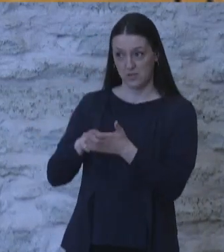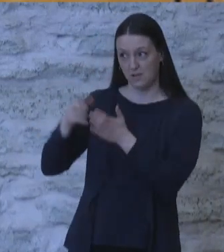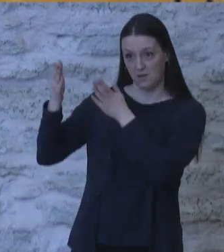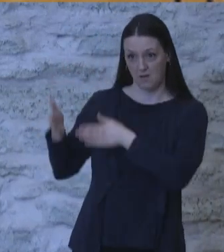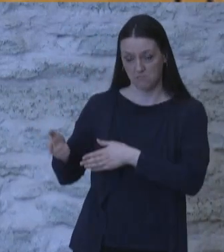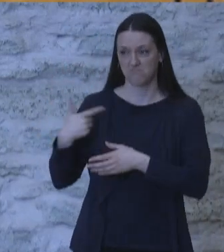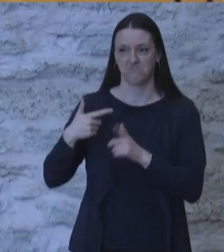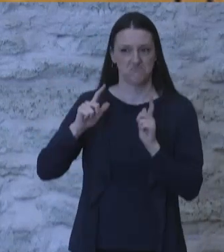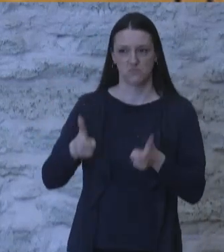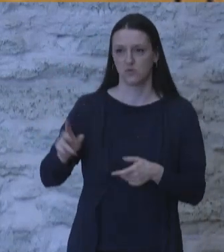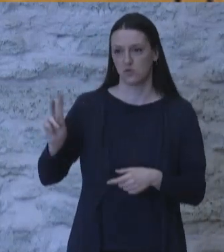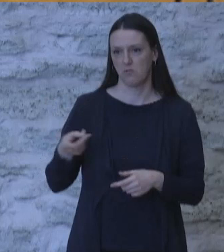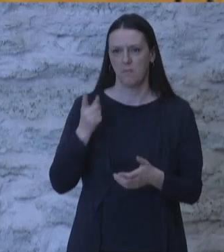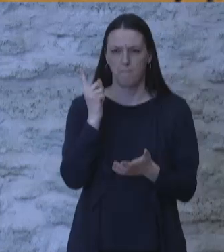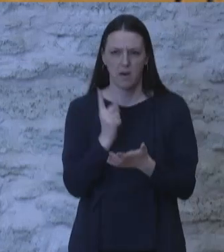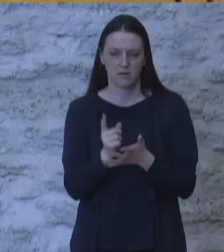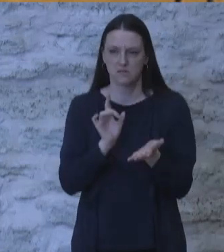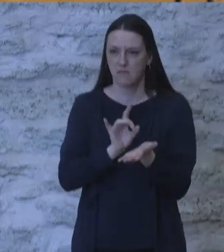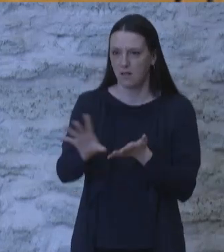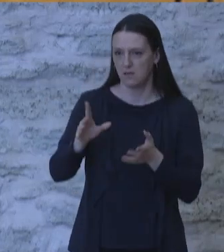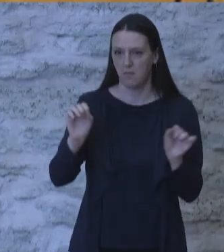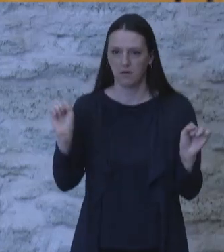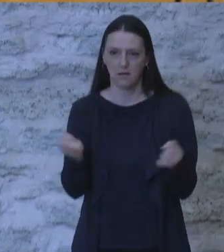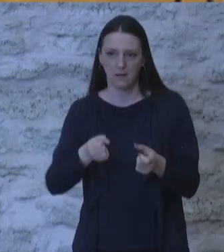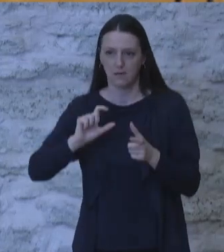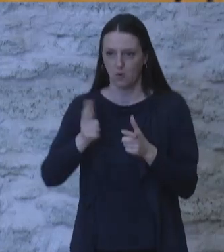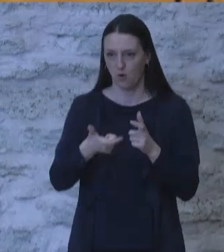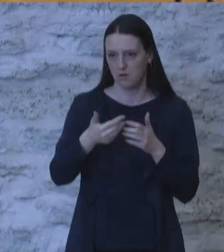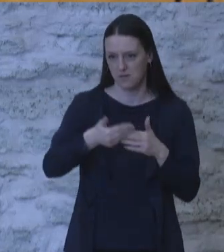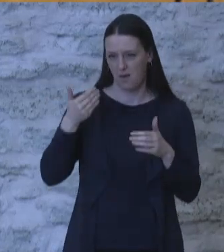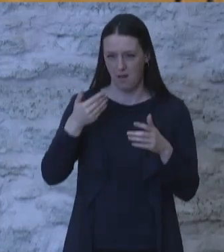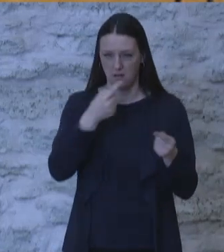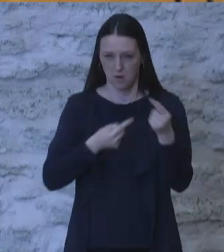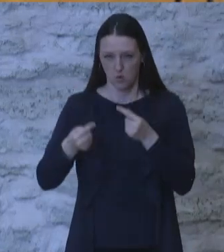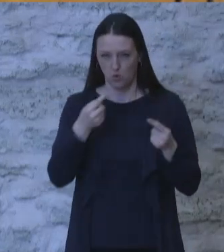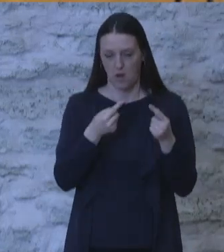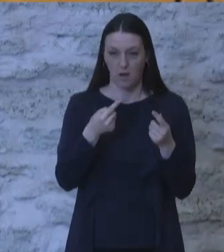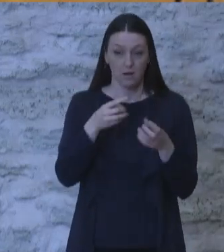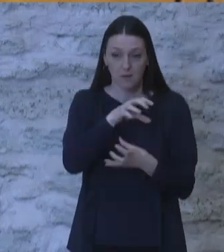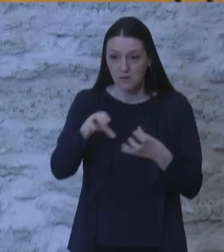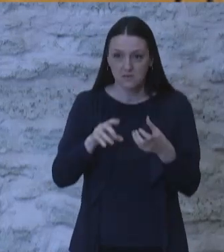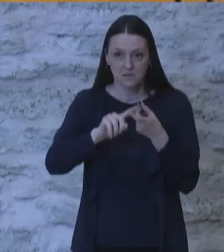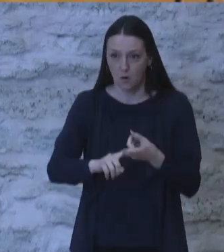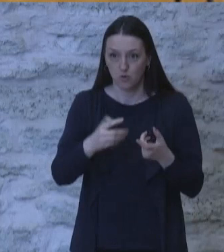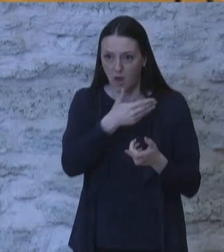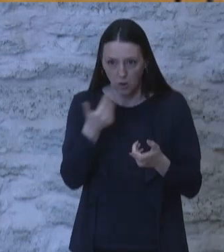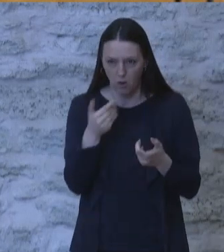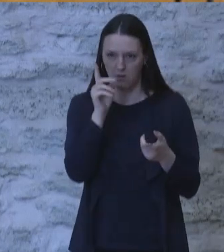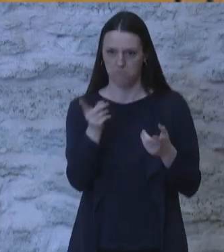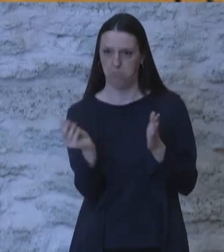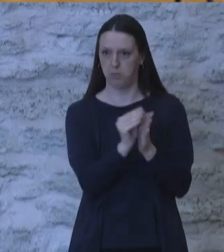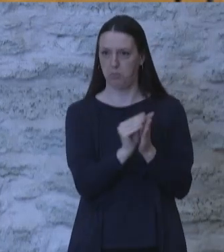igal juhul peaks vältima praegu kiirkorras menetatavate eelnude puhul kriisiga otseselt mitte seotud asjade sisse